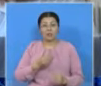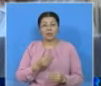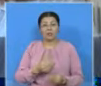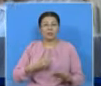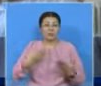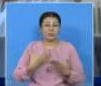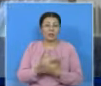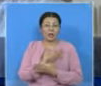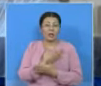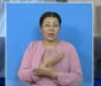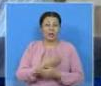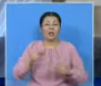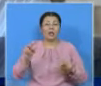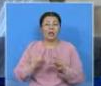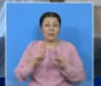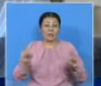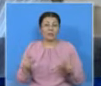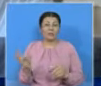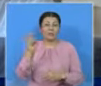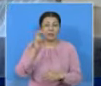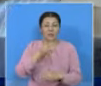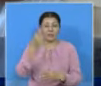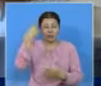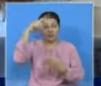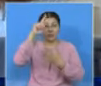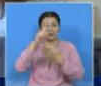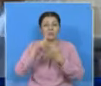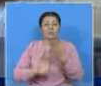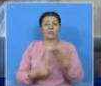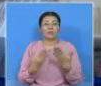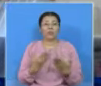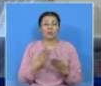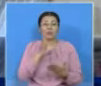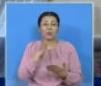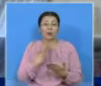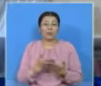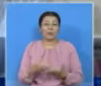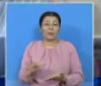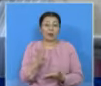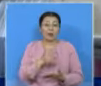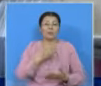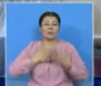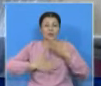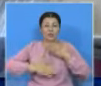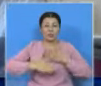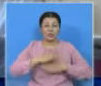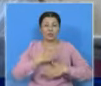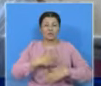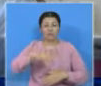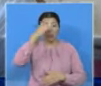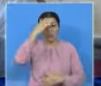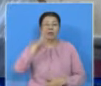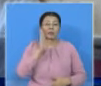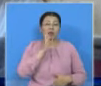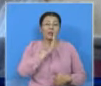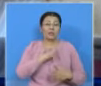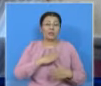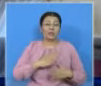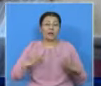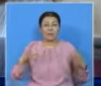жаңа ғимаратқа келеді деп сенім артамыз. Қазір таңда енді барлығымыз да қуаныштымыз, ата-ана да, мектеп ұжымы